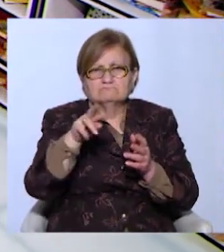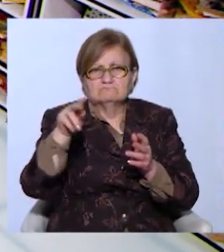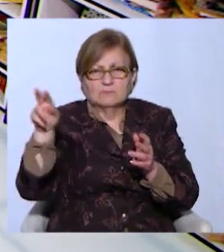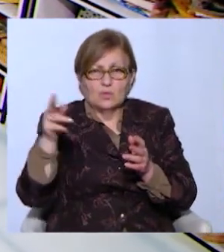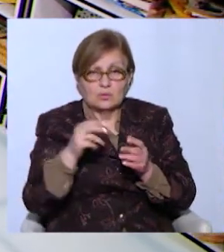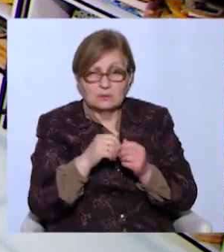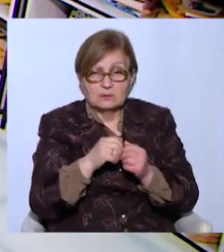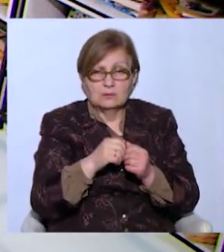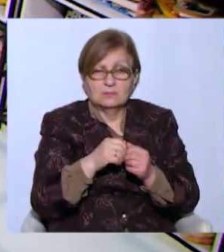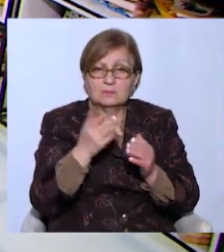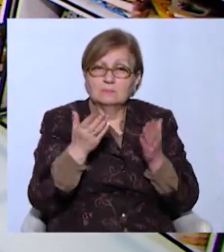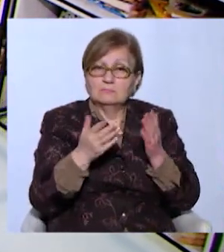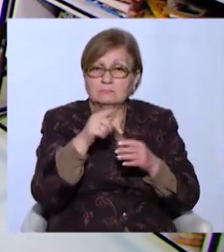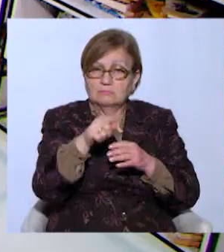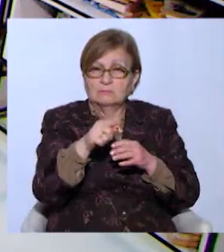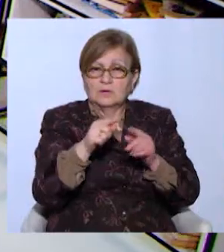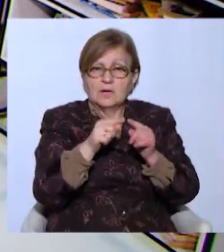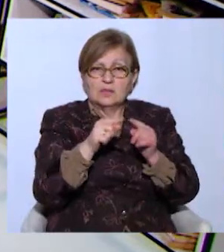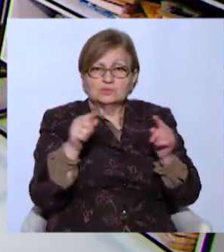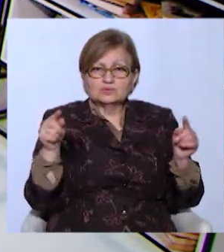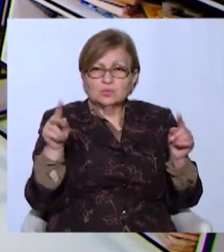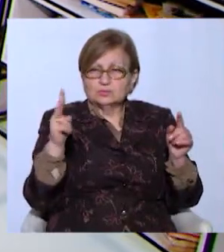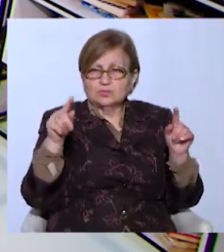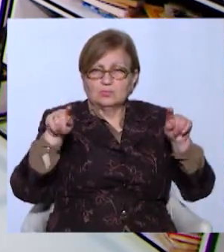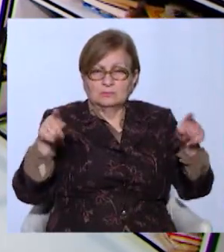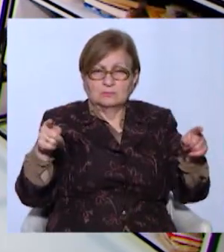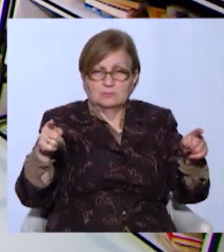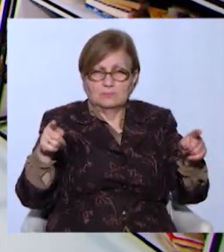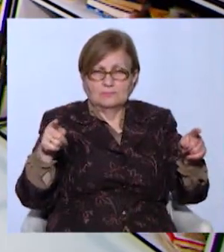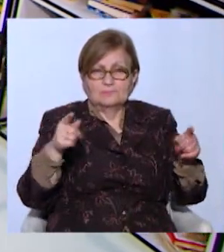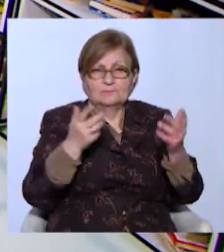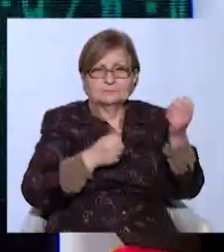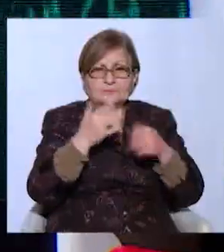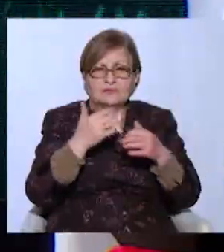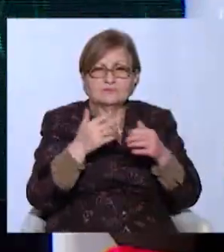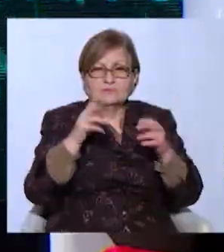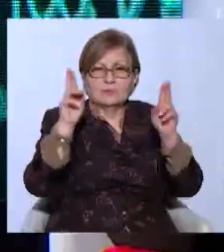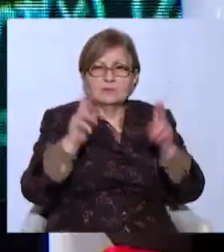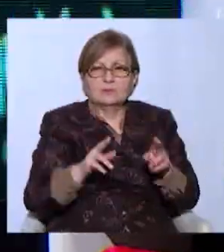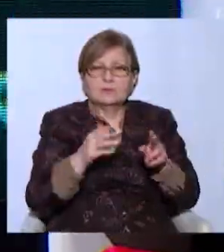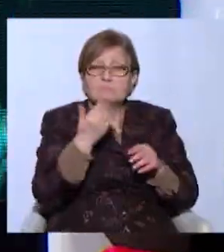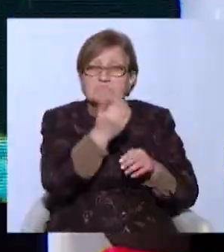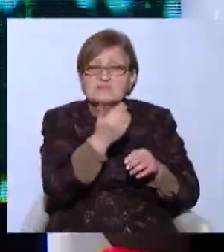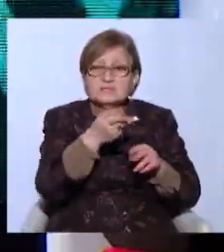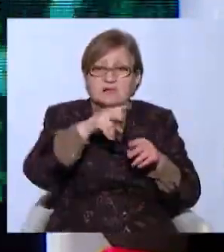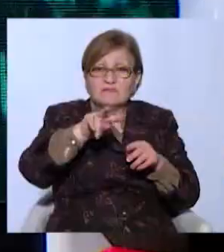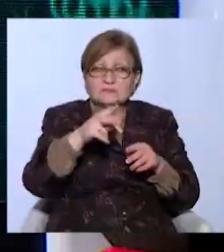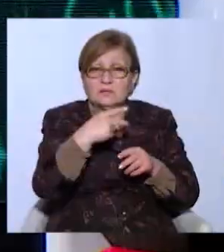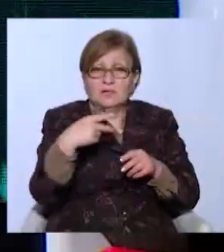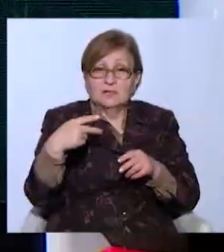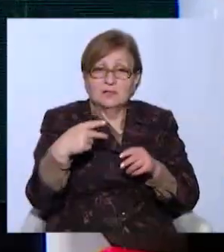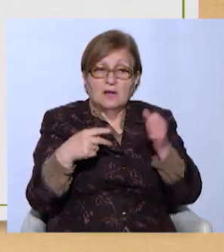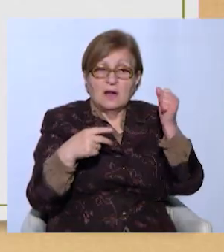მაშინ ამ ორ წერტილს შორის მანძილი ითვლება შემდეგი ფორმულით, რომ მისი კვადრატი უდრის